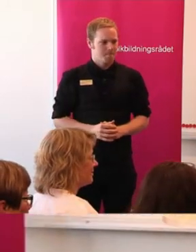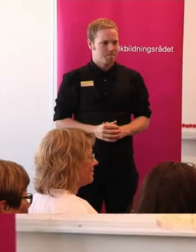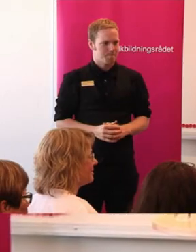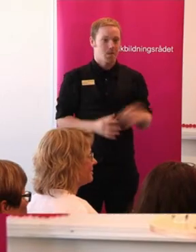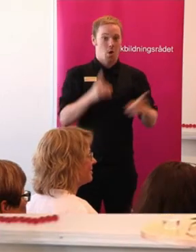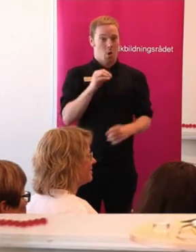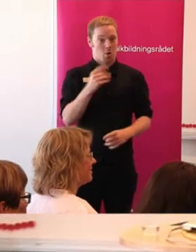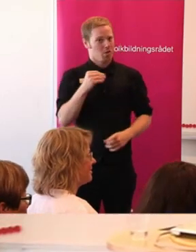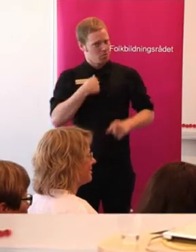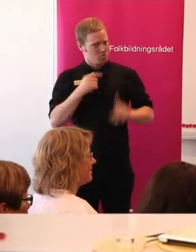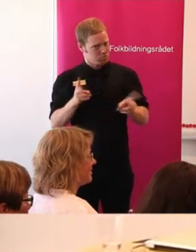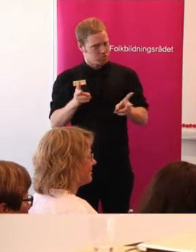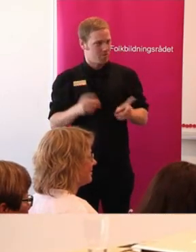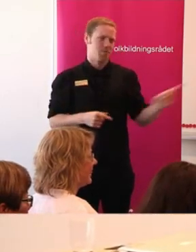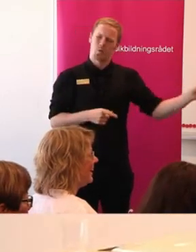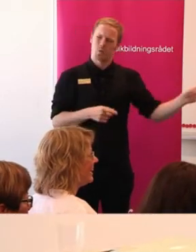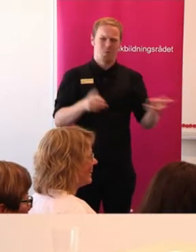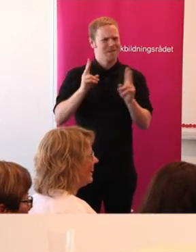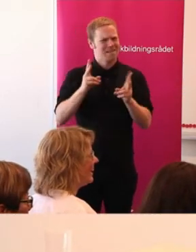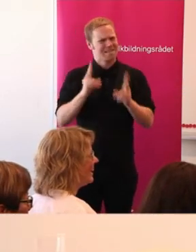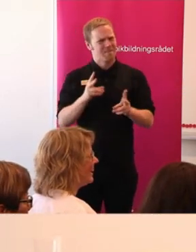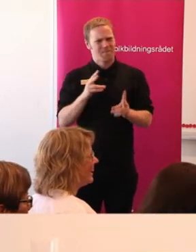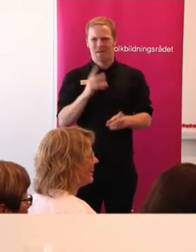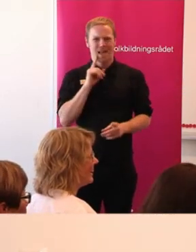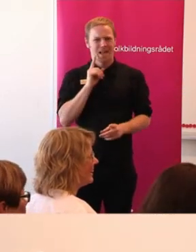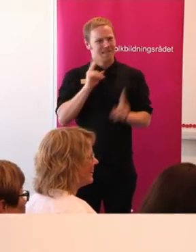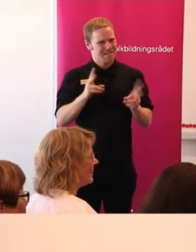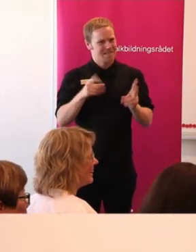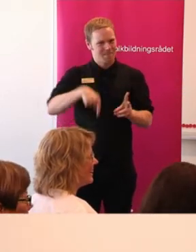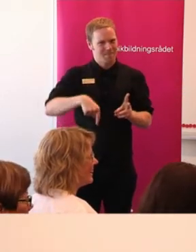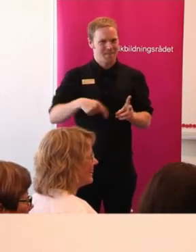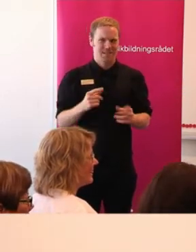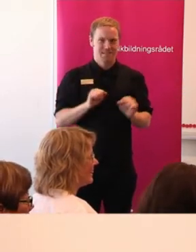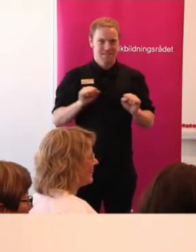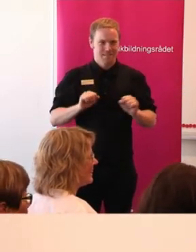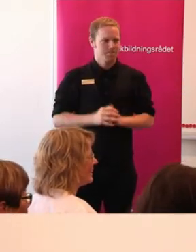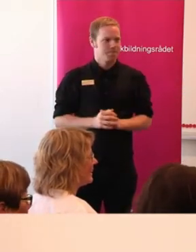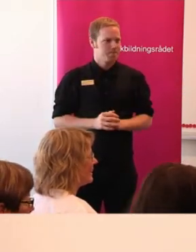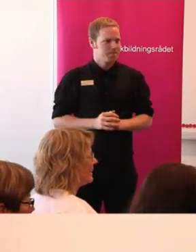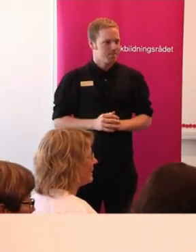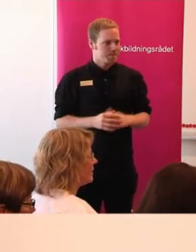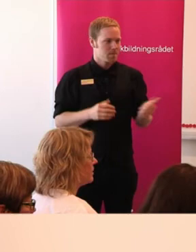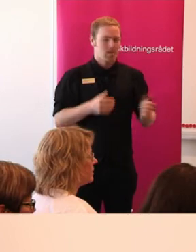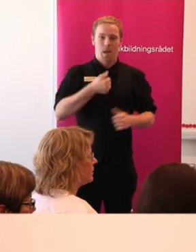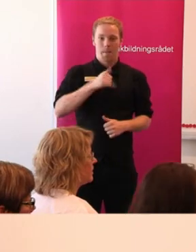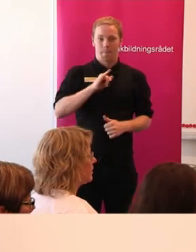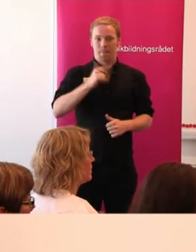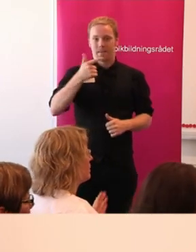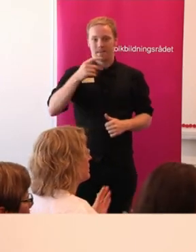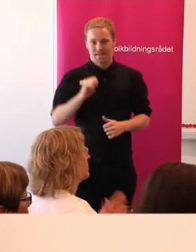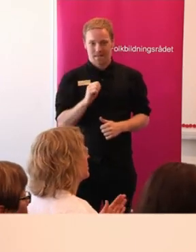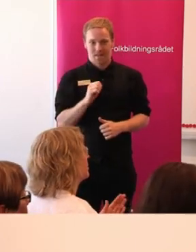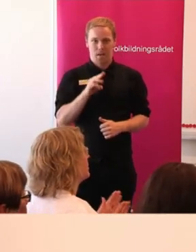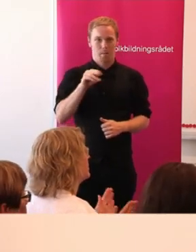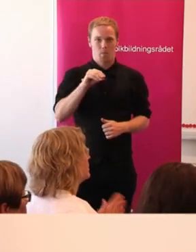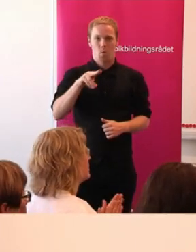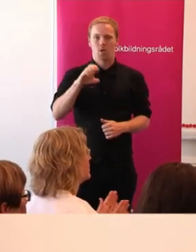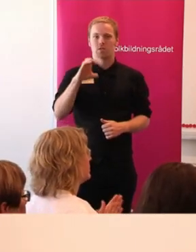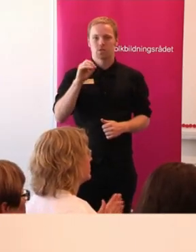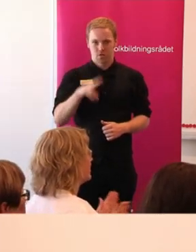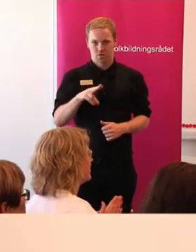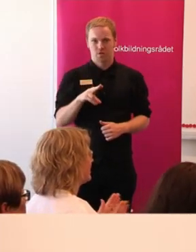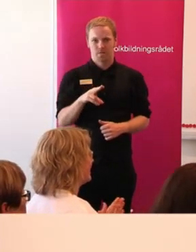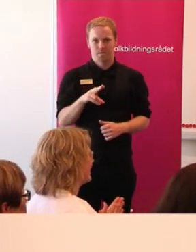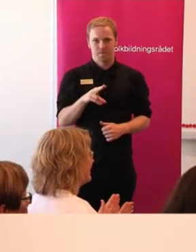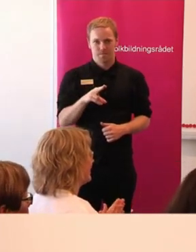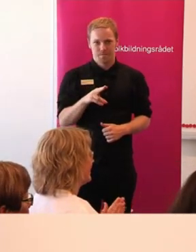Så här är det i Almedalen. Det är svettigt. Jag tänkte att du ska få komma upp. Bitten Månsson Wallin kan få en applåd. Hon är generalsekreterare i